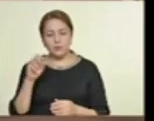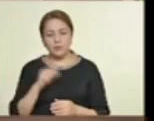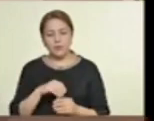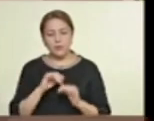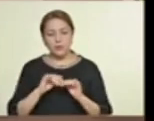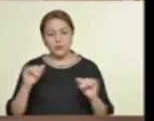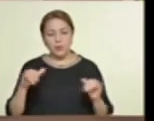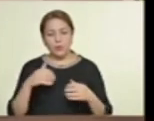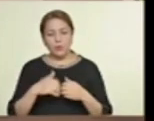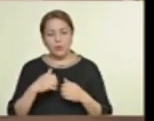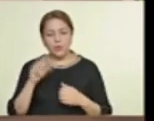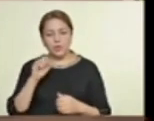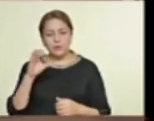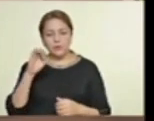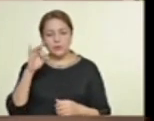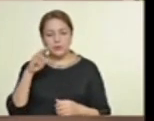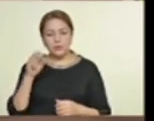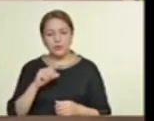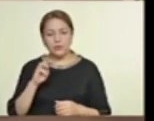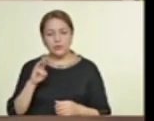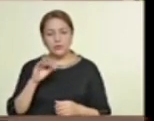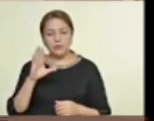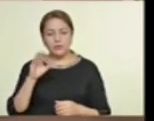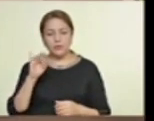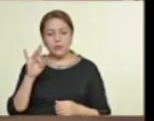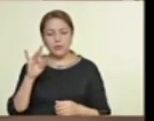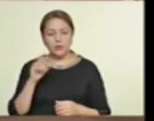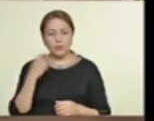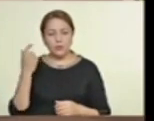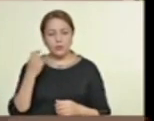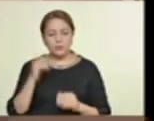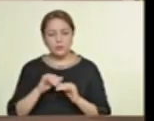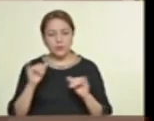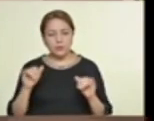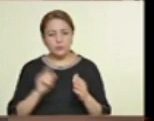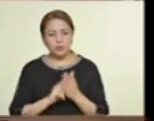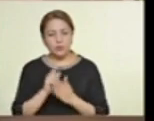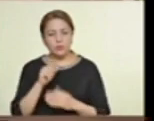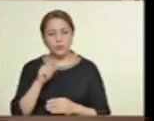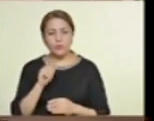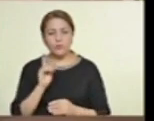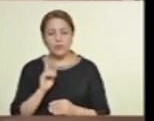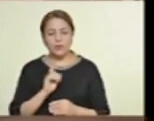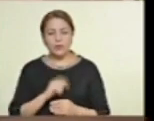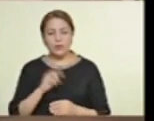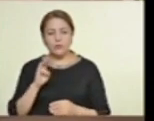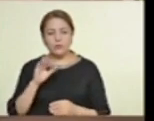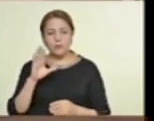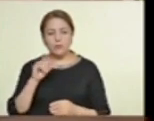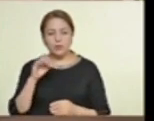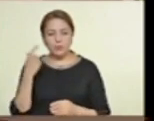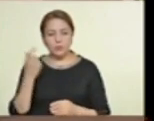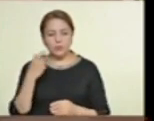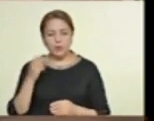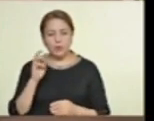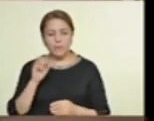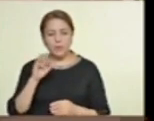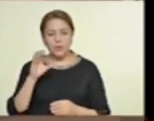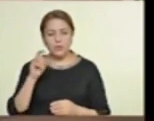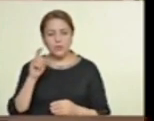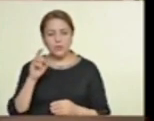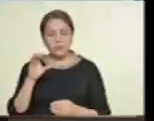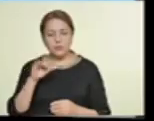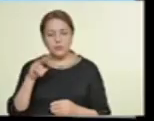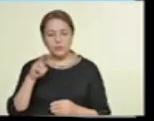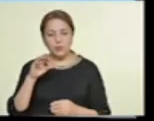asrlarda tovar xo'jaligi paydo bo'la boshladi. Ya'ni tovar xo'jaligi nima? Tovar xo'jaligi mahsulotlarni